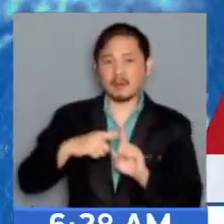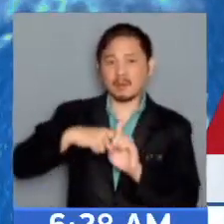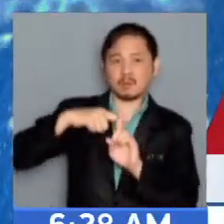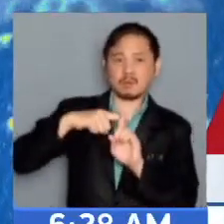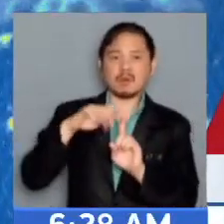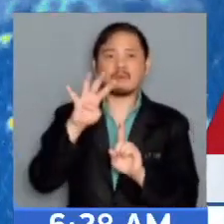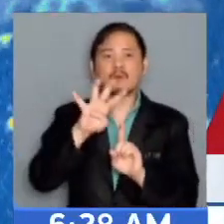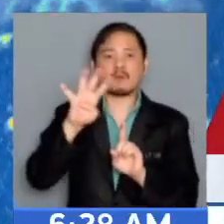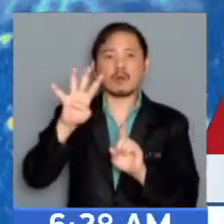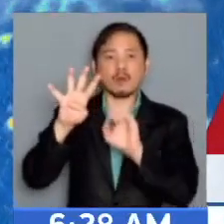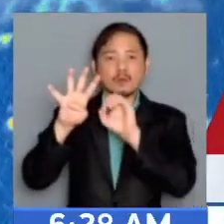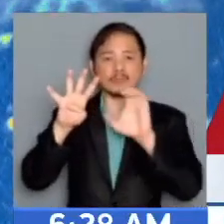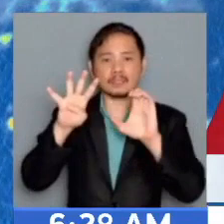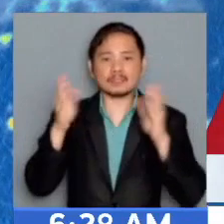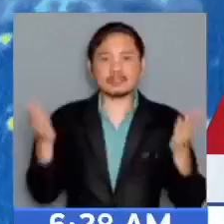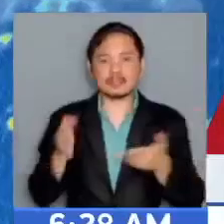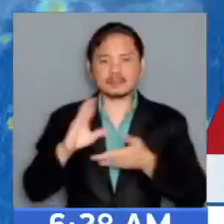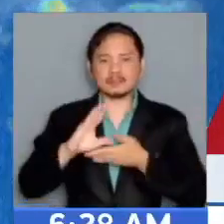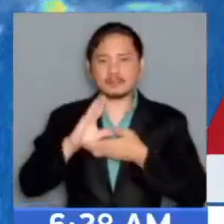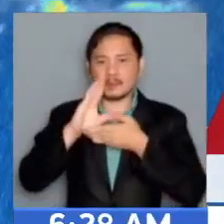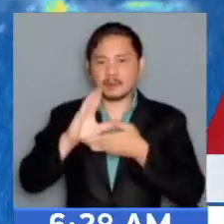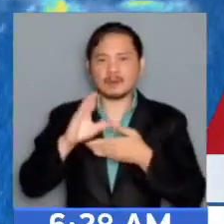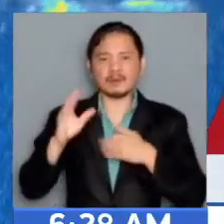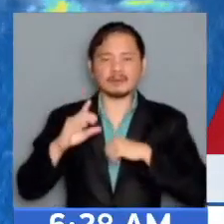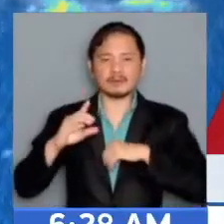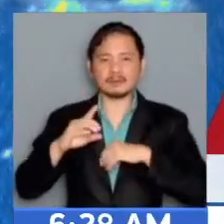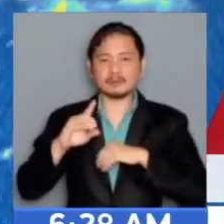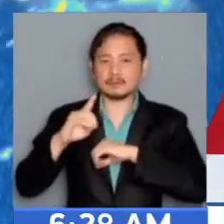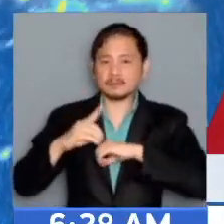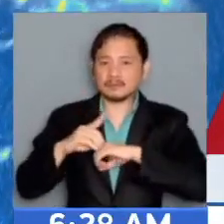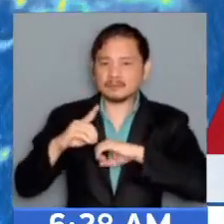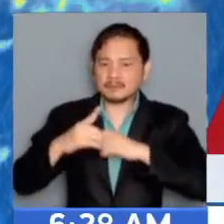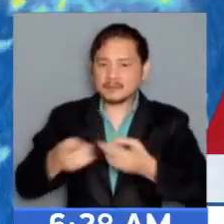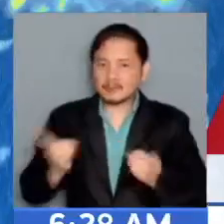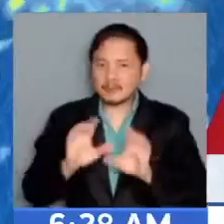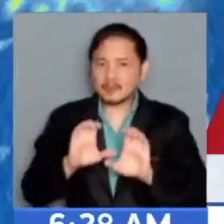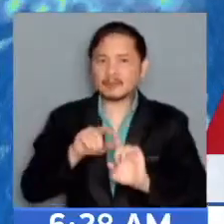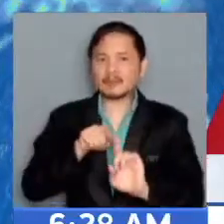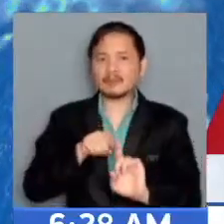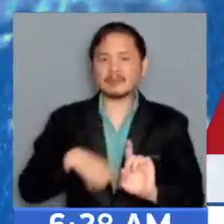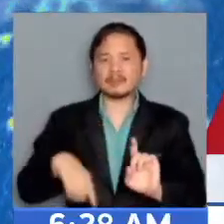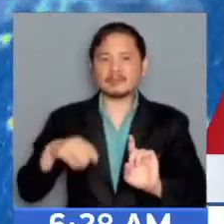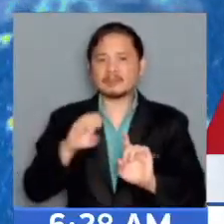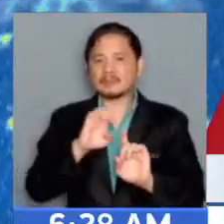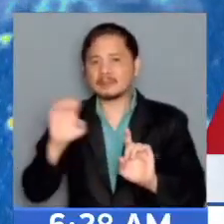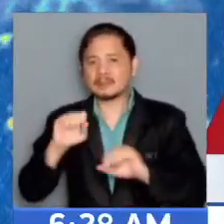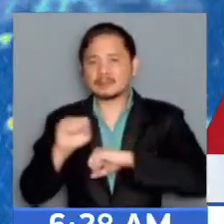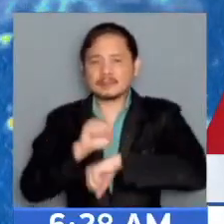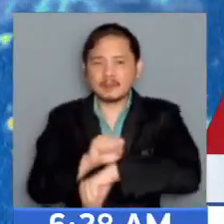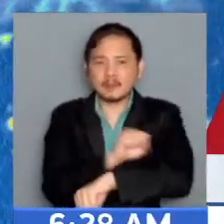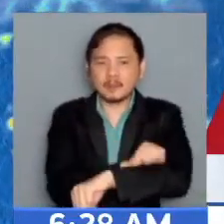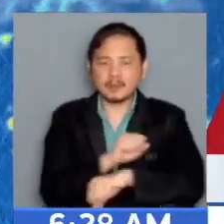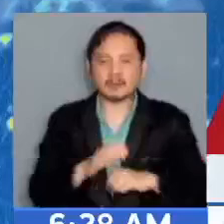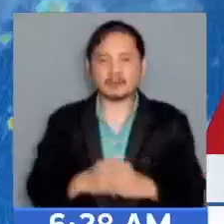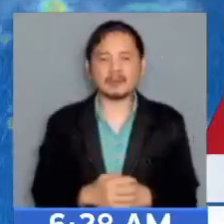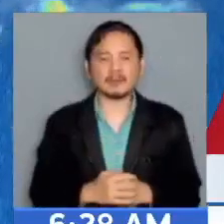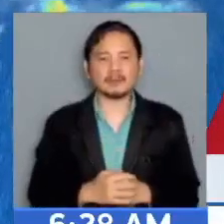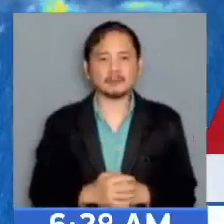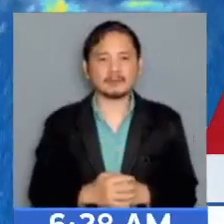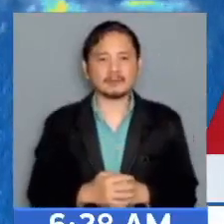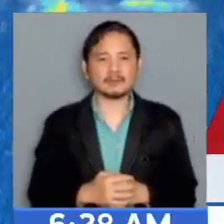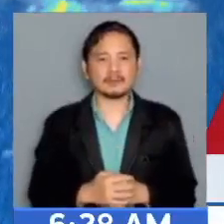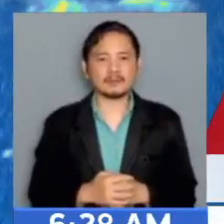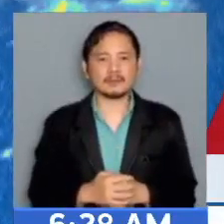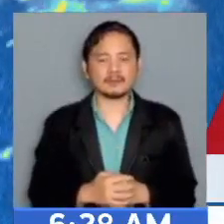Sambuanga, sa may Dipolog, Sambuanga del Norte, sa may Giwan Eastern Samar. And inaasahan naman po natin na ngayong araw, ay maaari naman